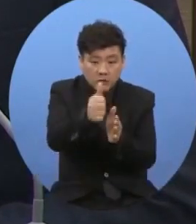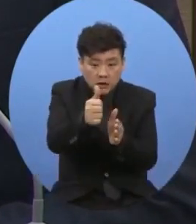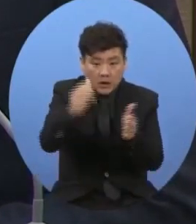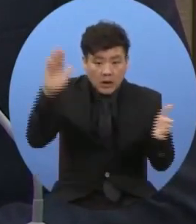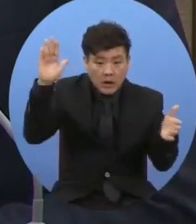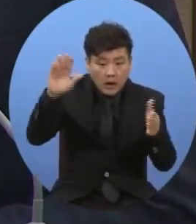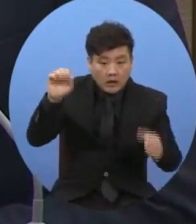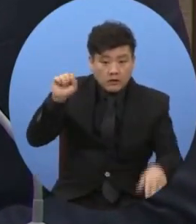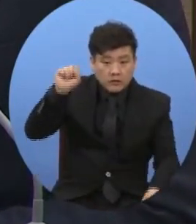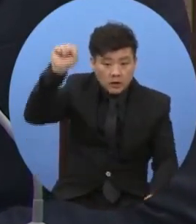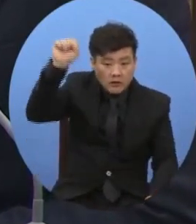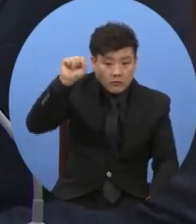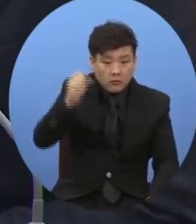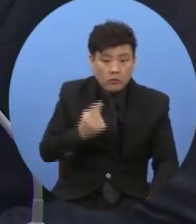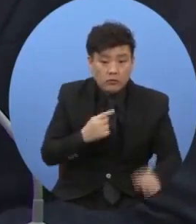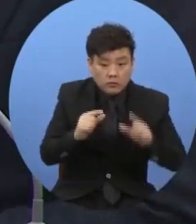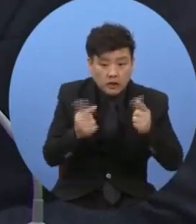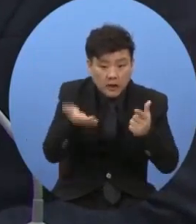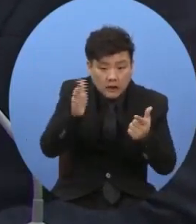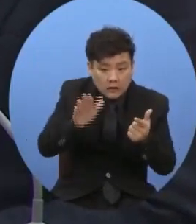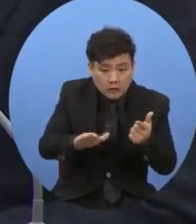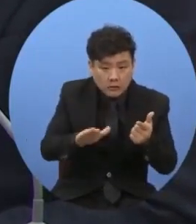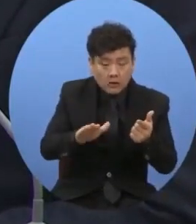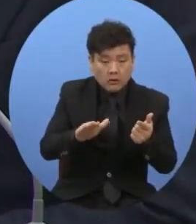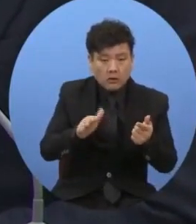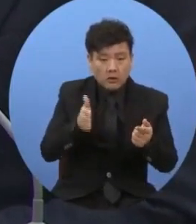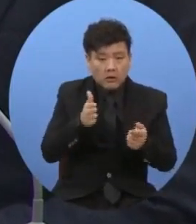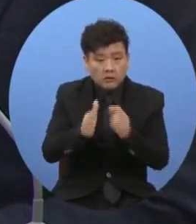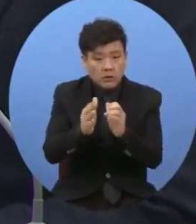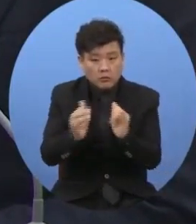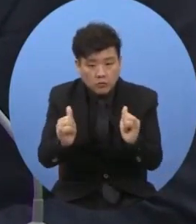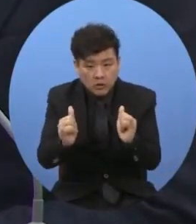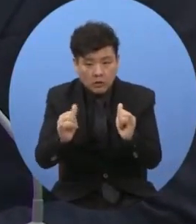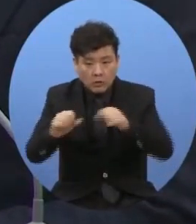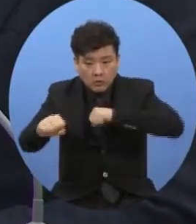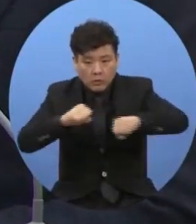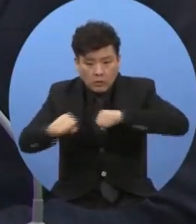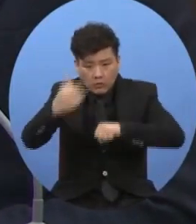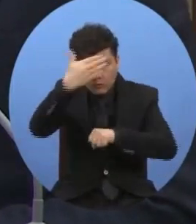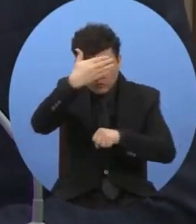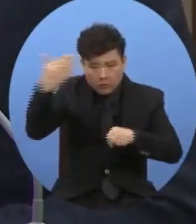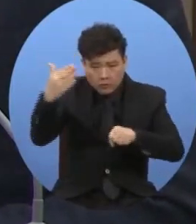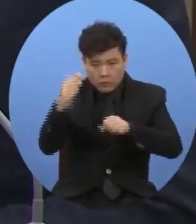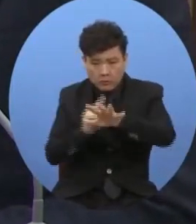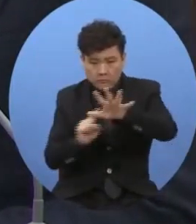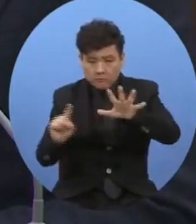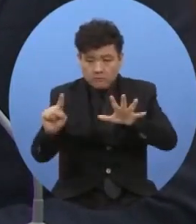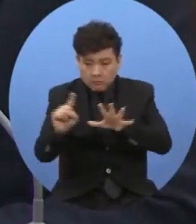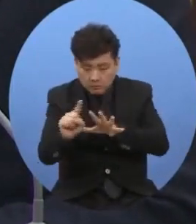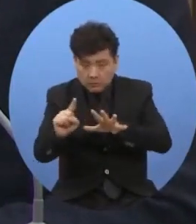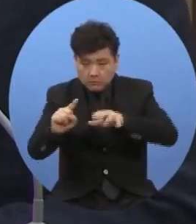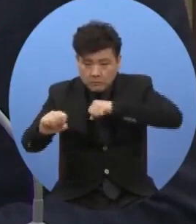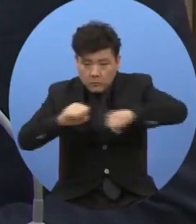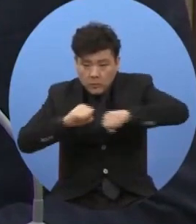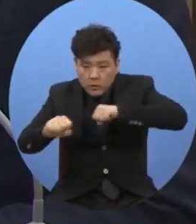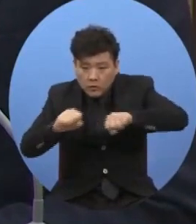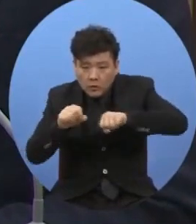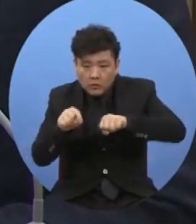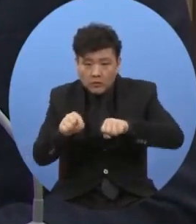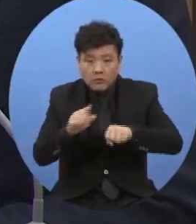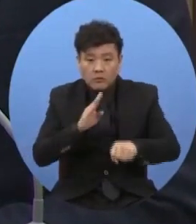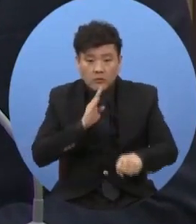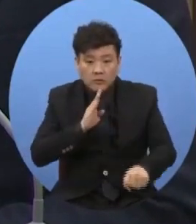학생운동 출신의 86은 아니어도 전문가 그룹 출신의 86으로 한때 젊은 비수열로 이제 정기 입문하셨잖아요. 86에 대한